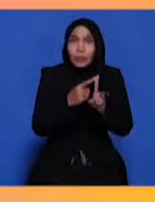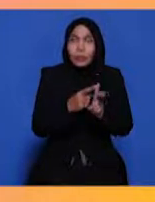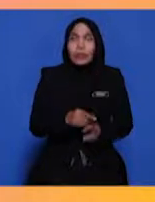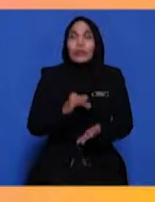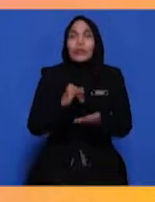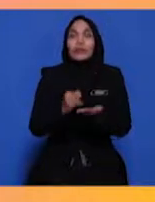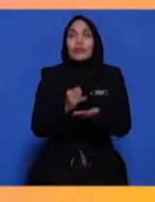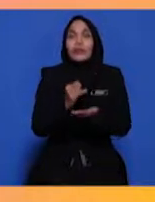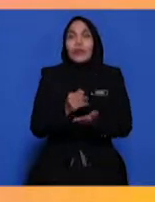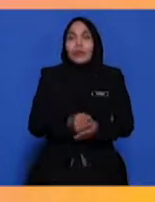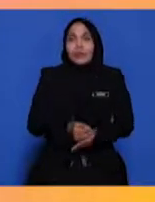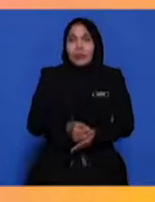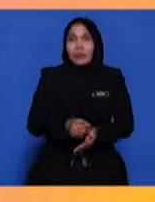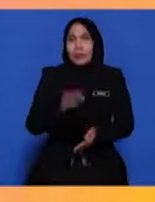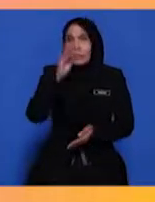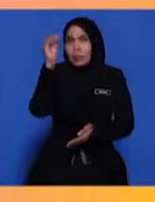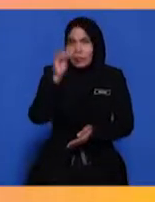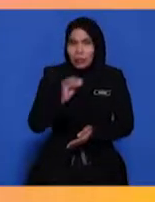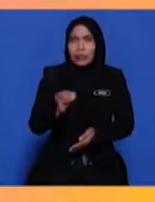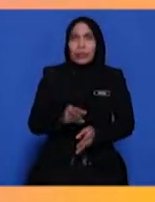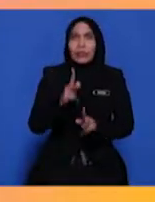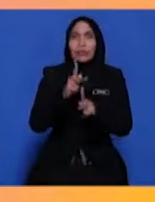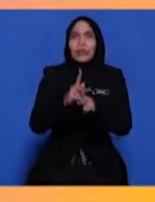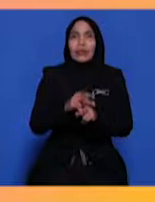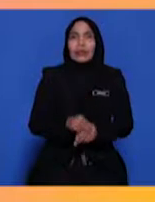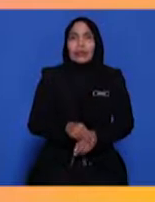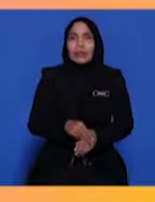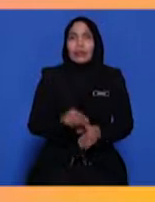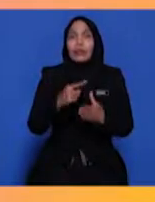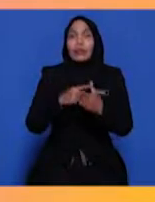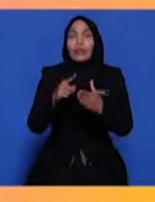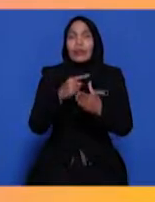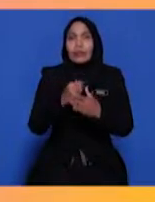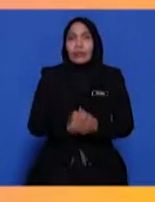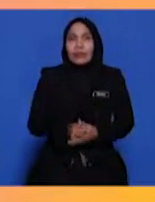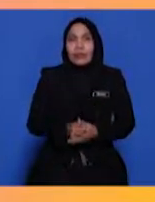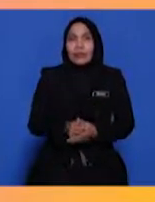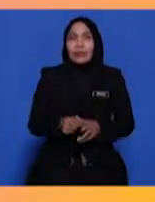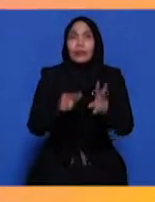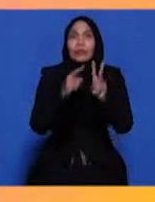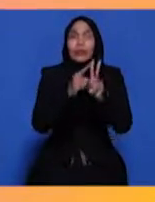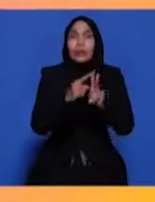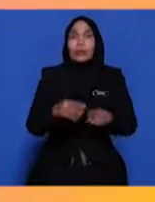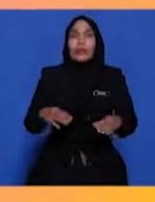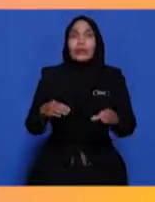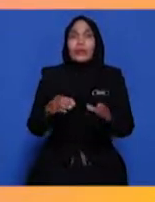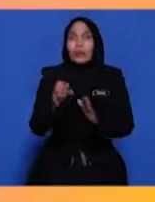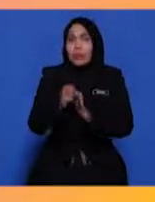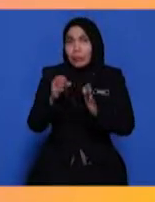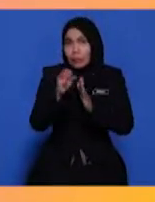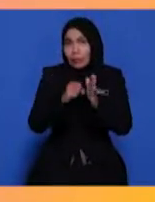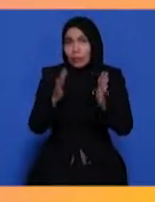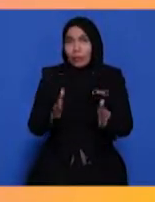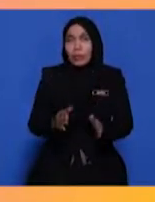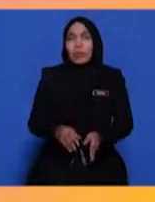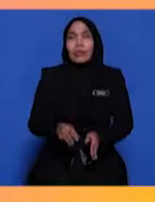simpanan bulanan seseorang daripada pendapatan. 2. Cara seseorang merancang kewangan.